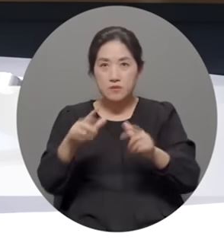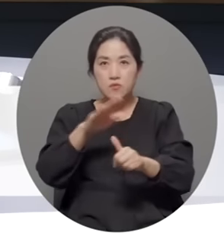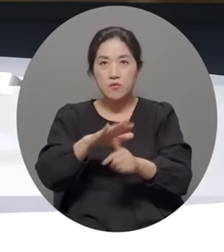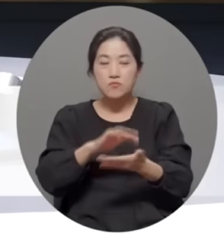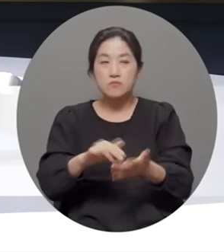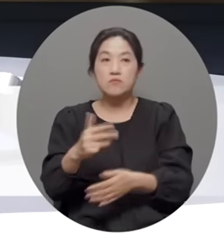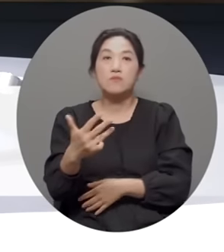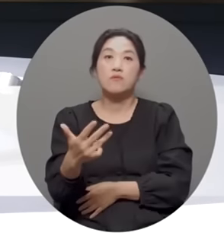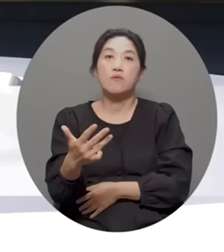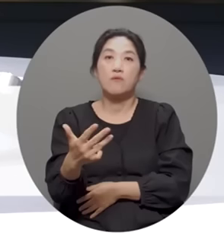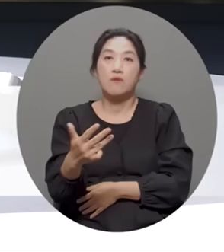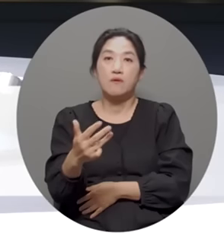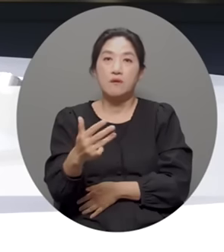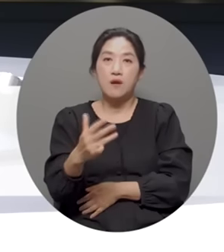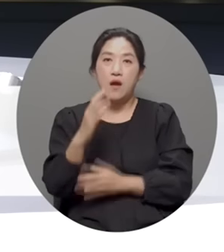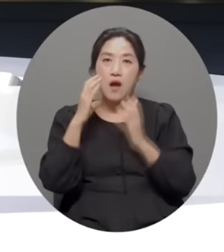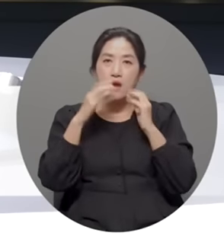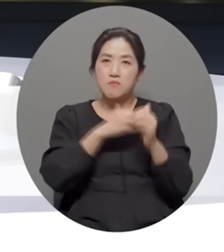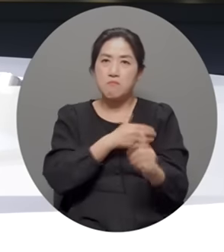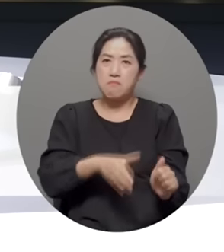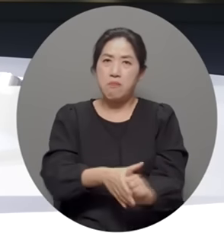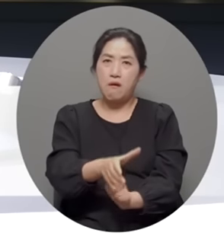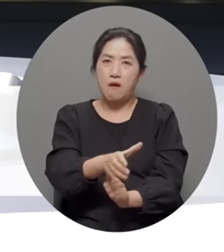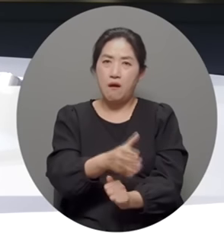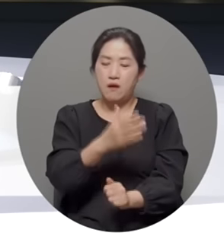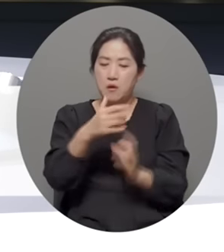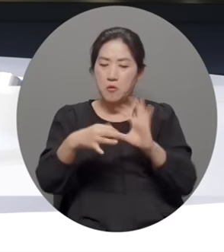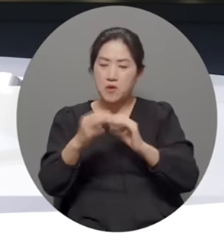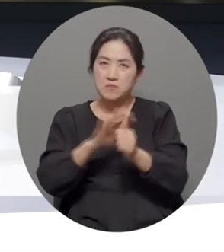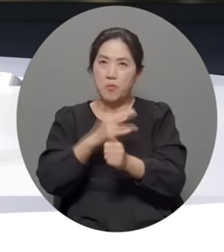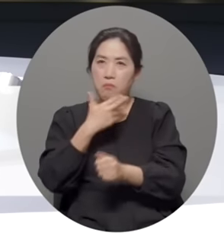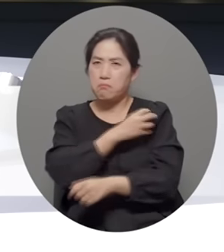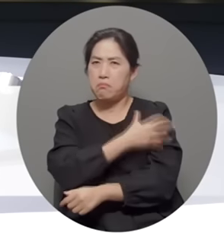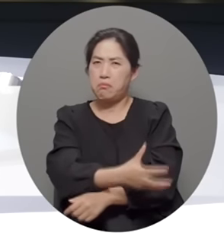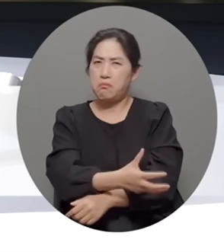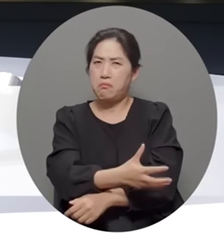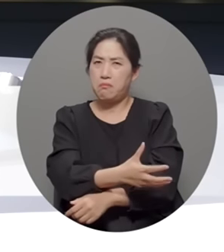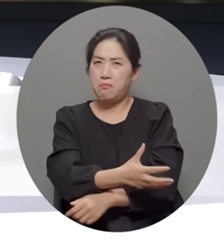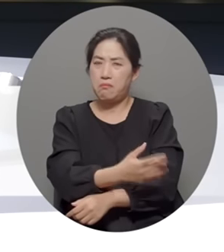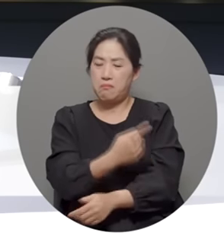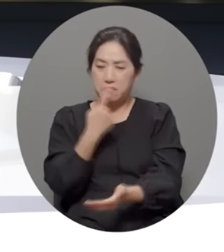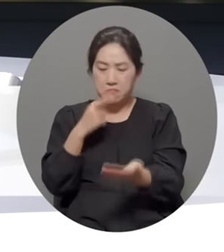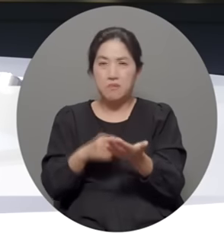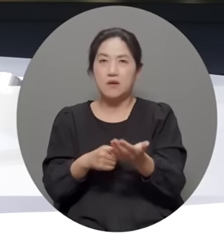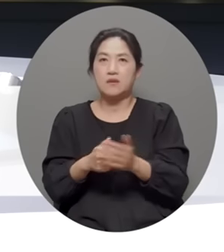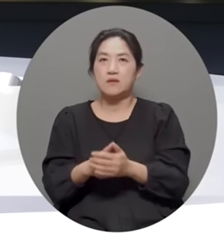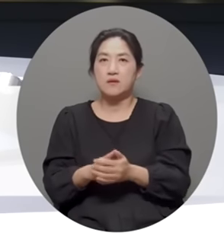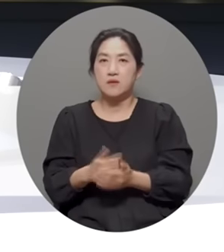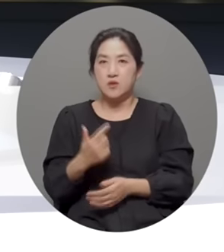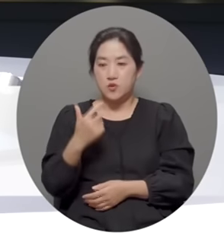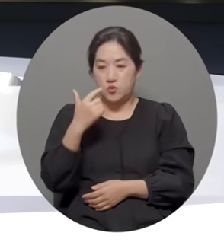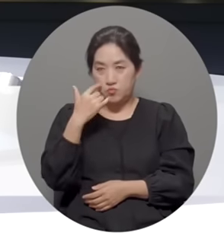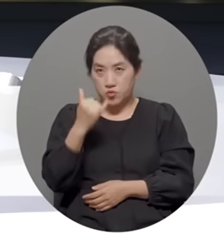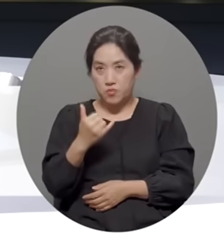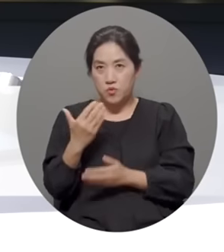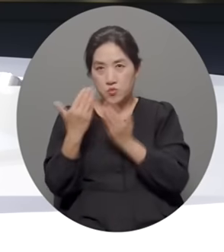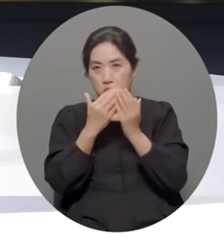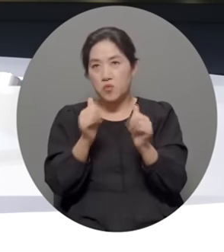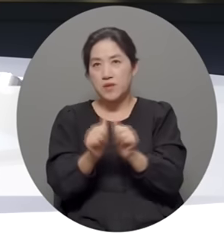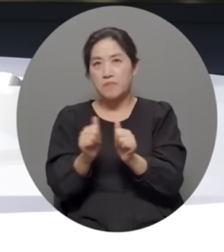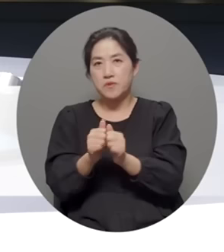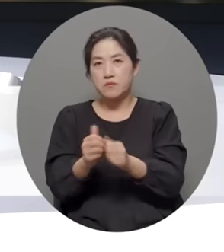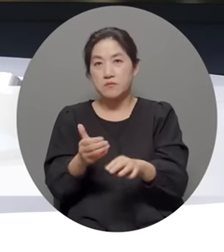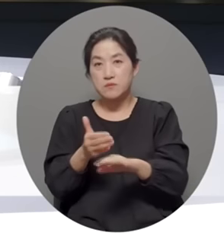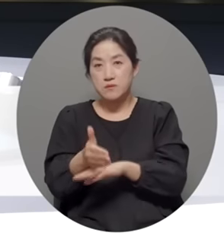8명의 아이들이 아동학대를 당하거나 무관심 속에 방치됐던 것으로 드러났는데요. 부모와 동거 남성 등이